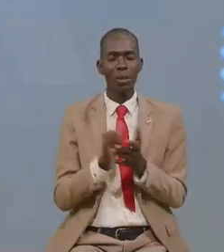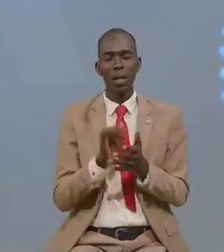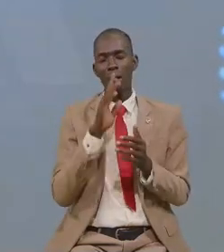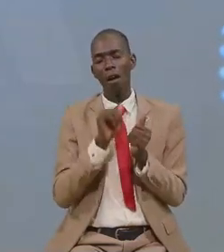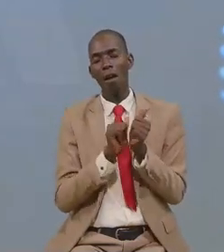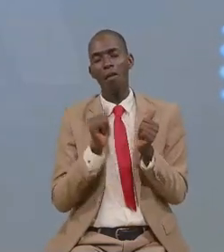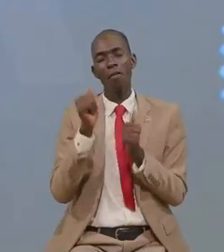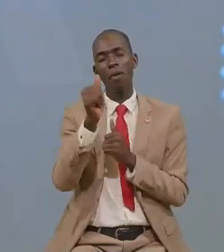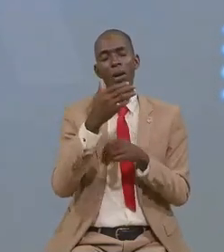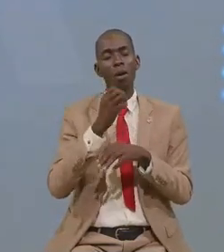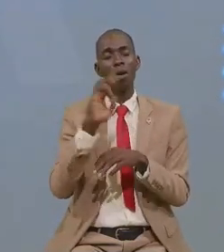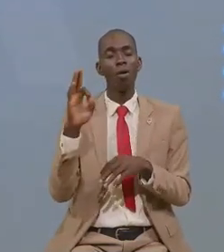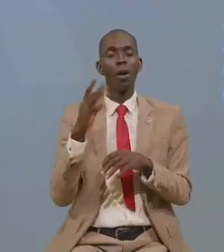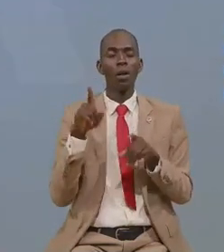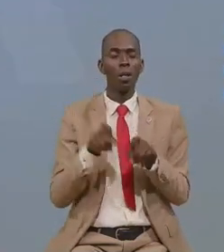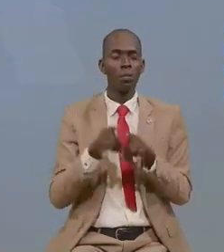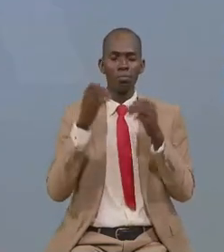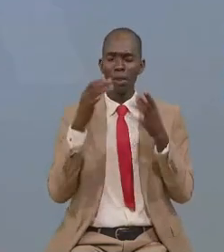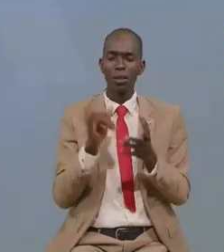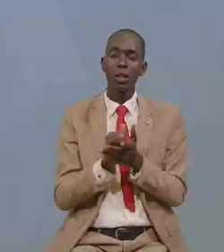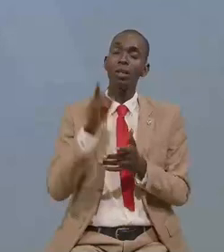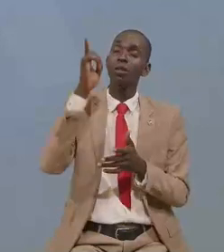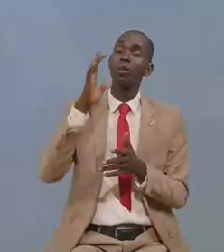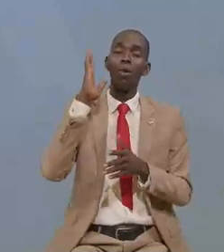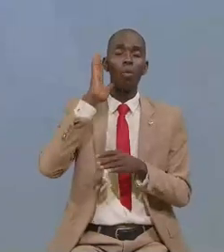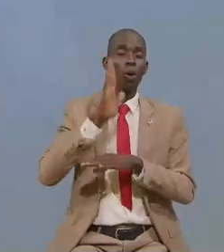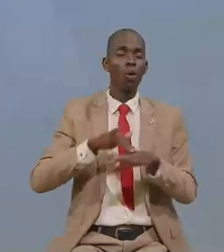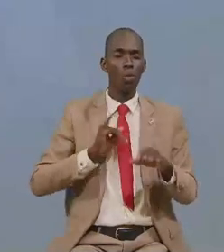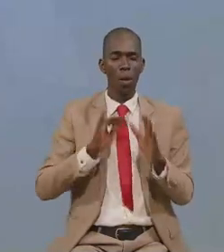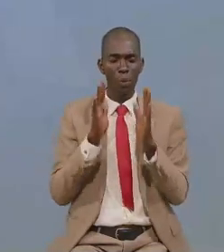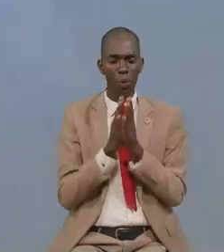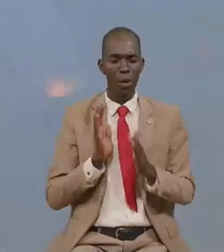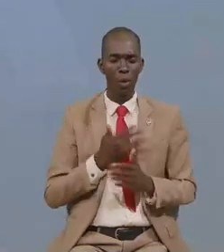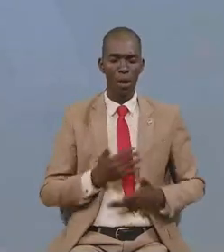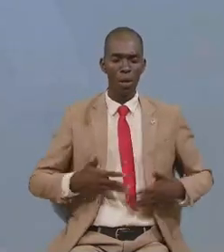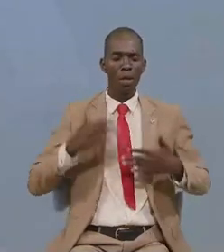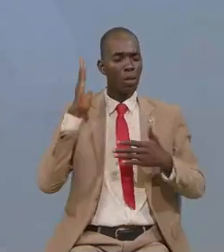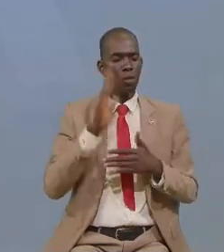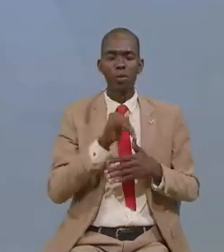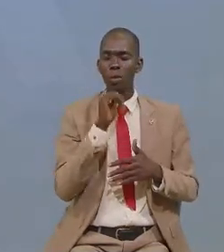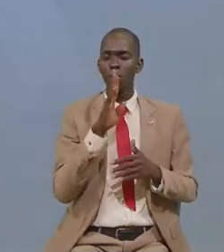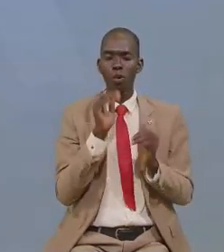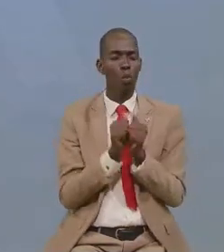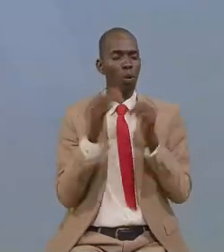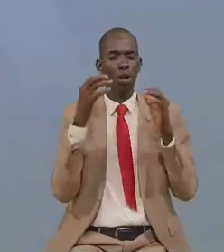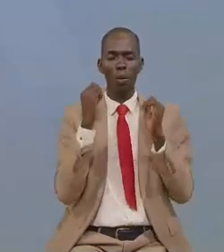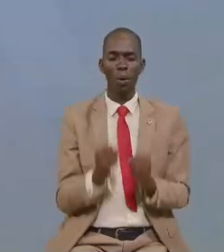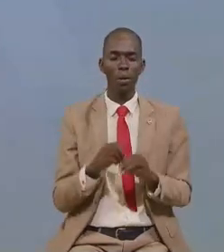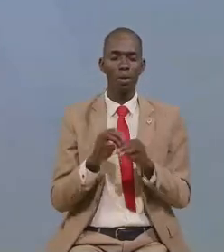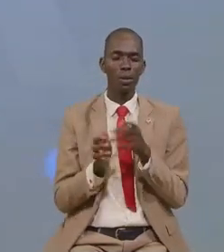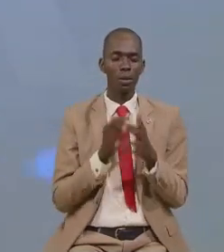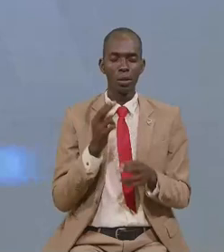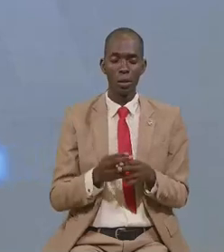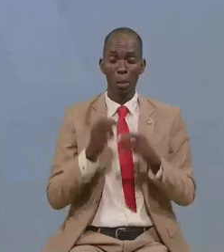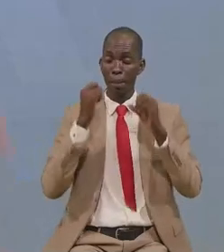que l'était notre Dieu les appellera. Je prie, Seigneur, que nos vies ne soient plus impuissantes. À